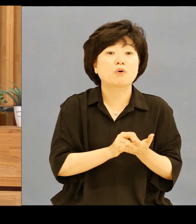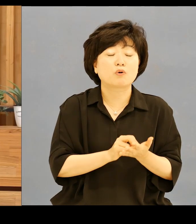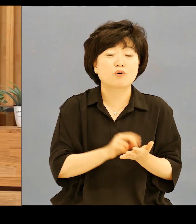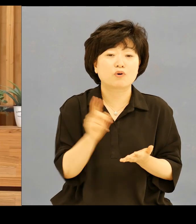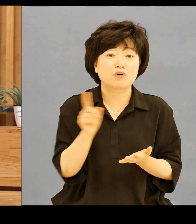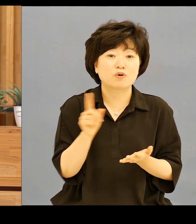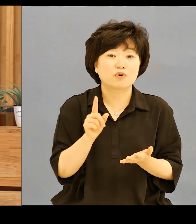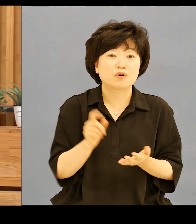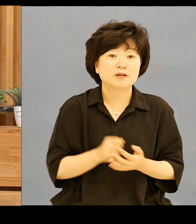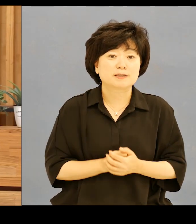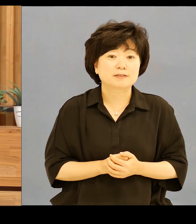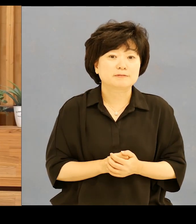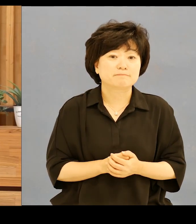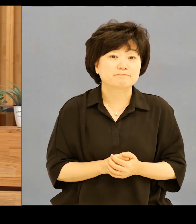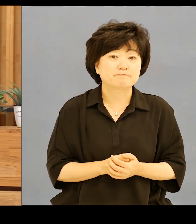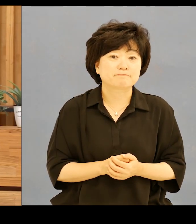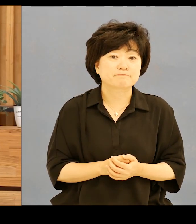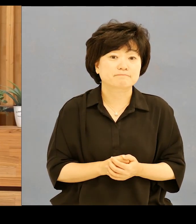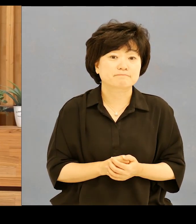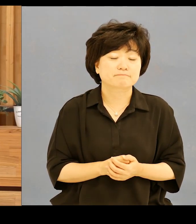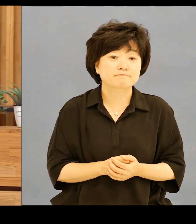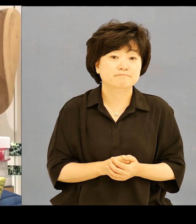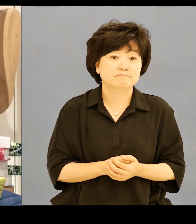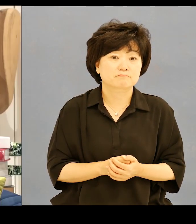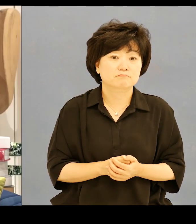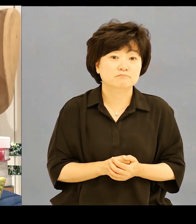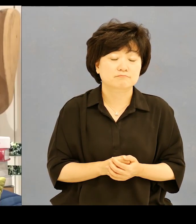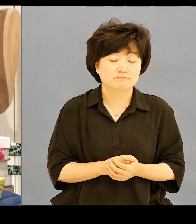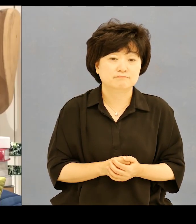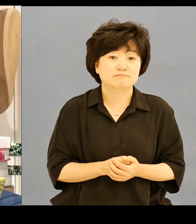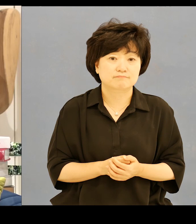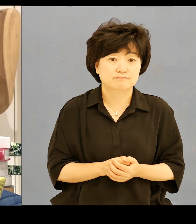분들에게 어떤 기도 제목을 하고 싶으세요?